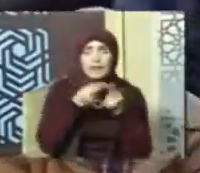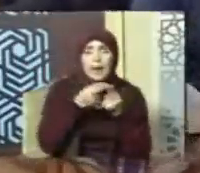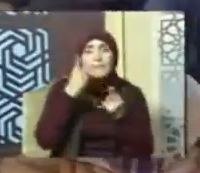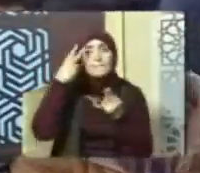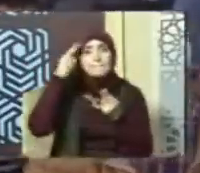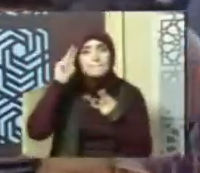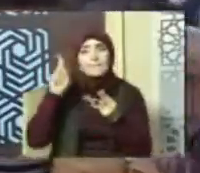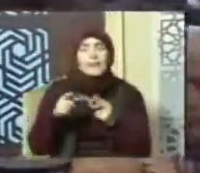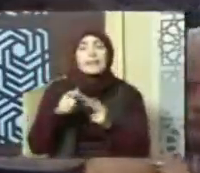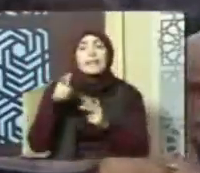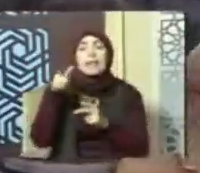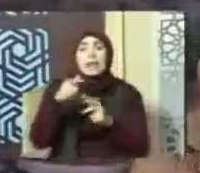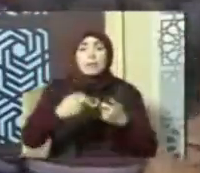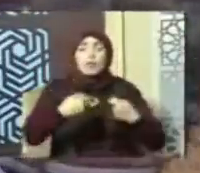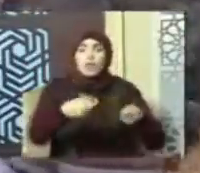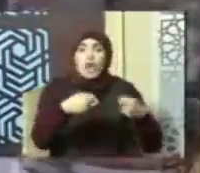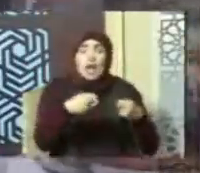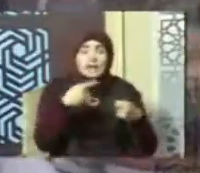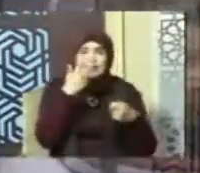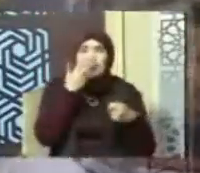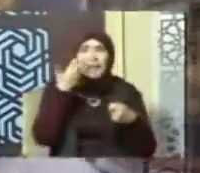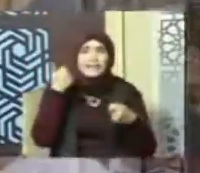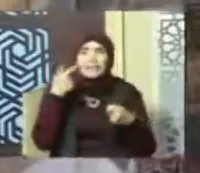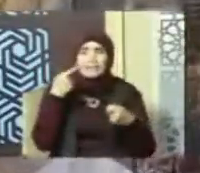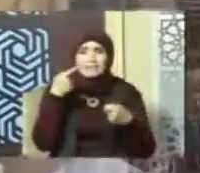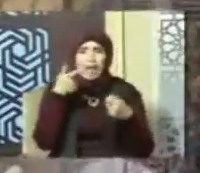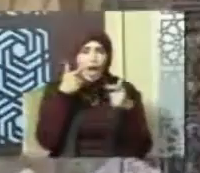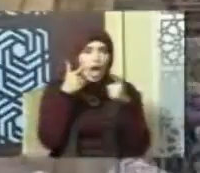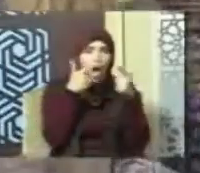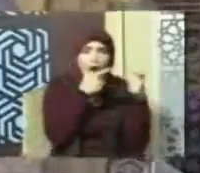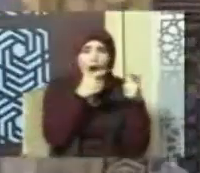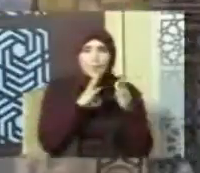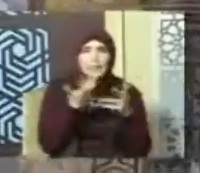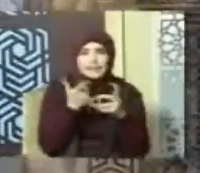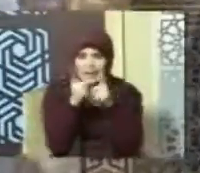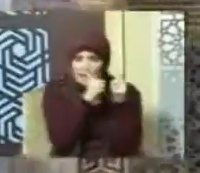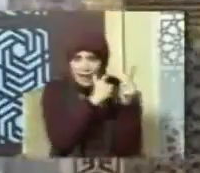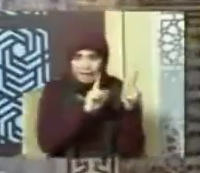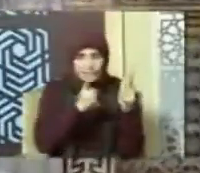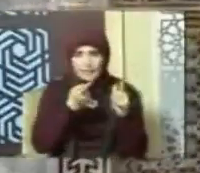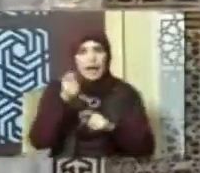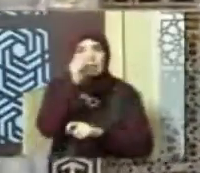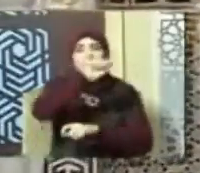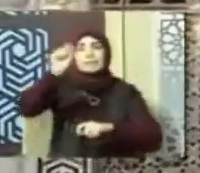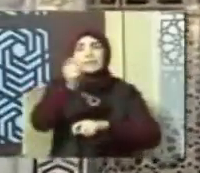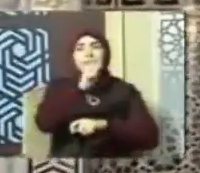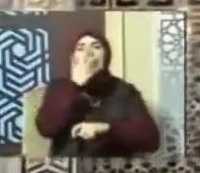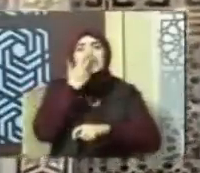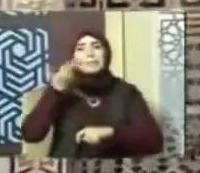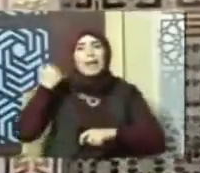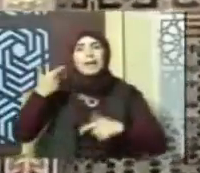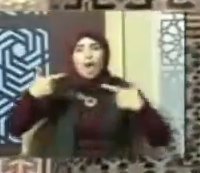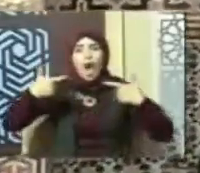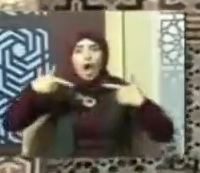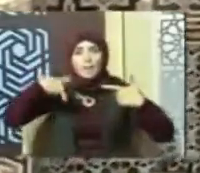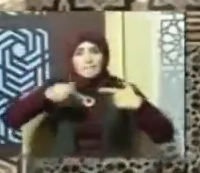الخيل. كانت القوة على عهد النبي صلى الله عليه وسلم في الخيل والسيف والضروع، وتغيرت الآن فصارت